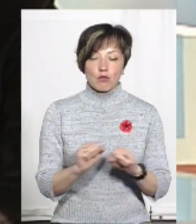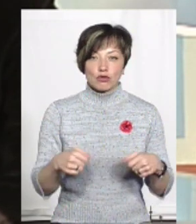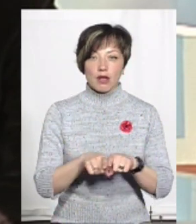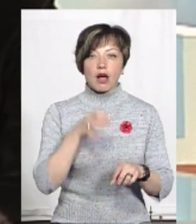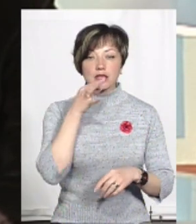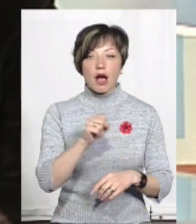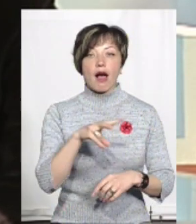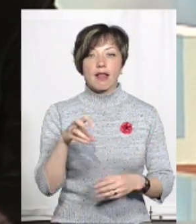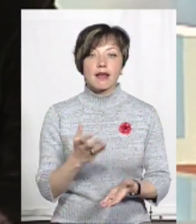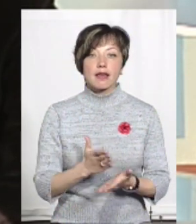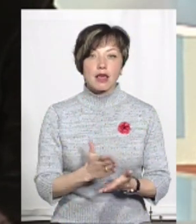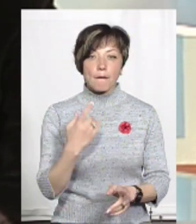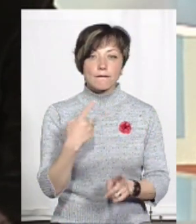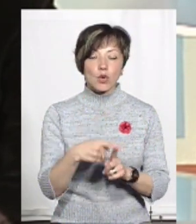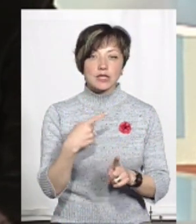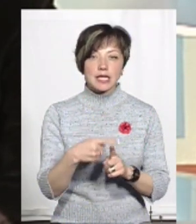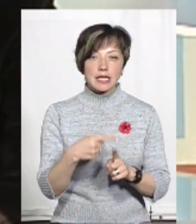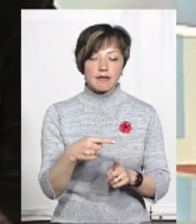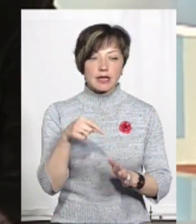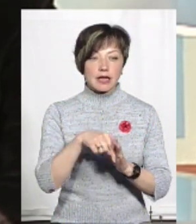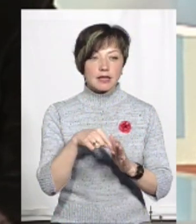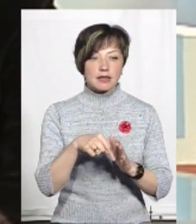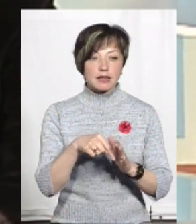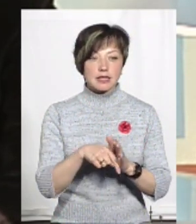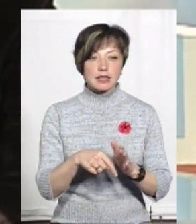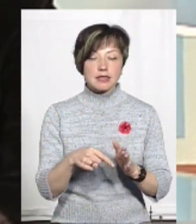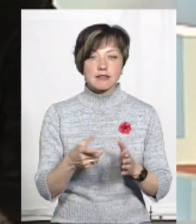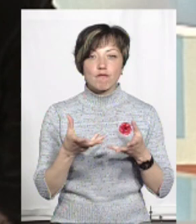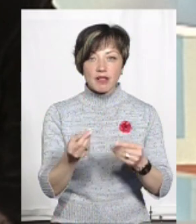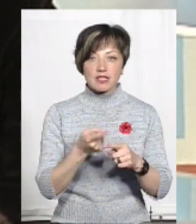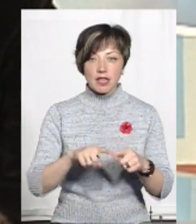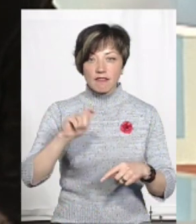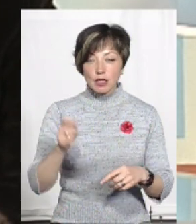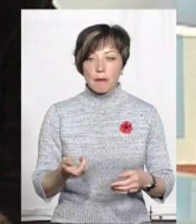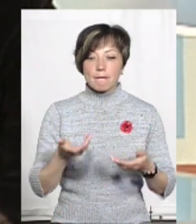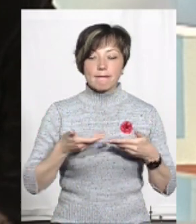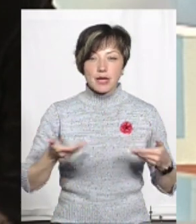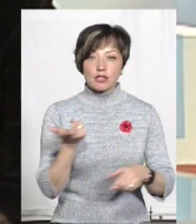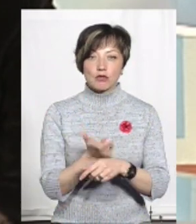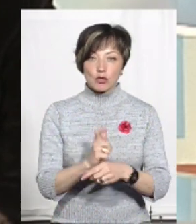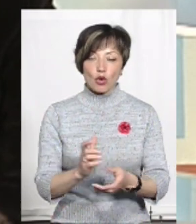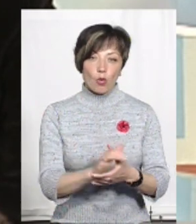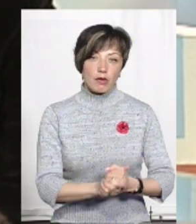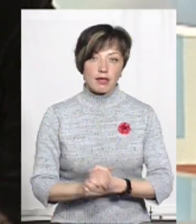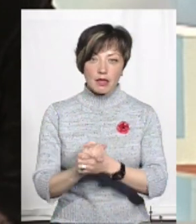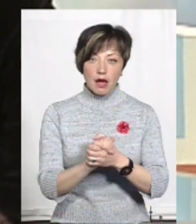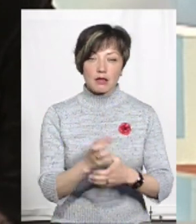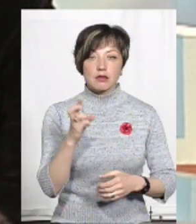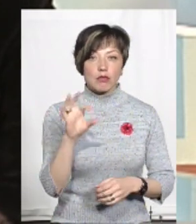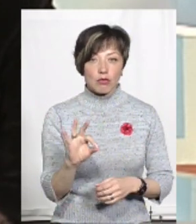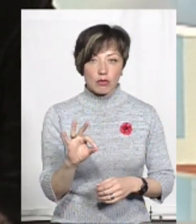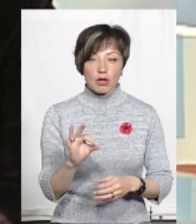так казати, але є позитивна риса від цієї війни – це те, що ми ще більше об'єдналися. Тому